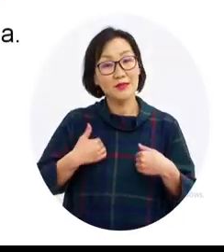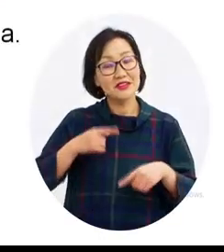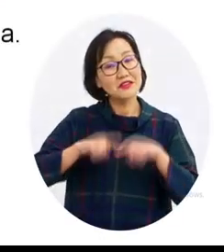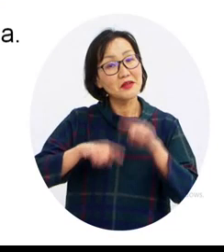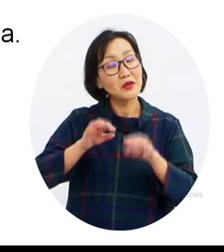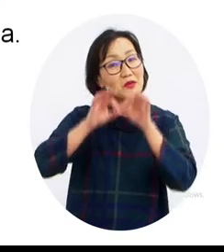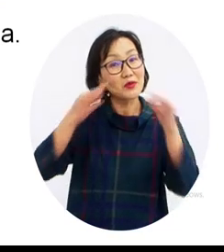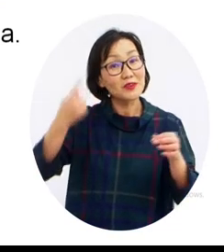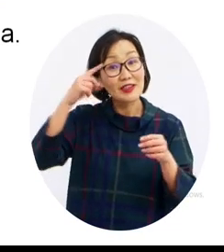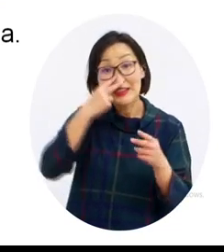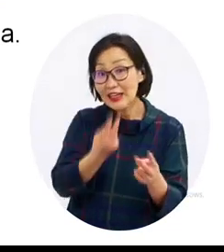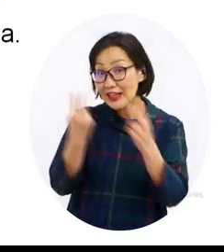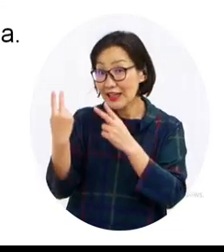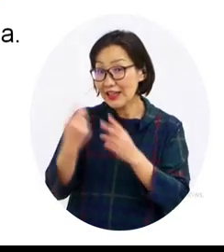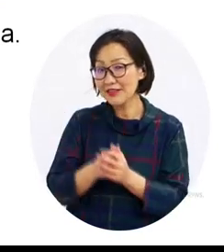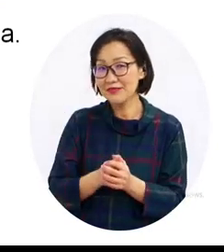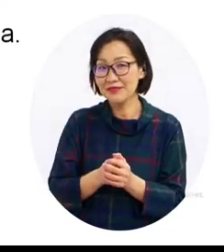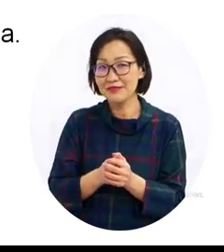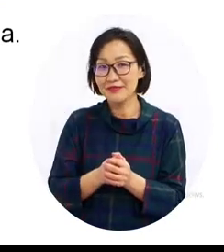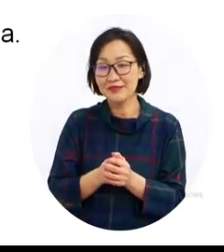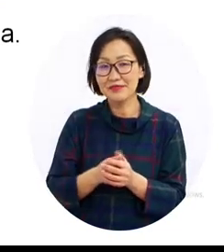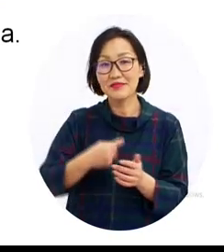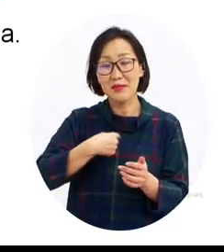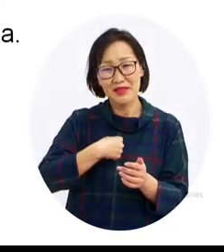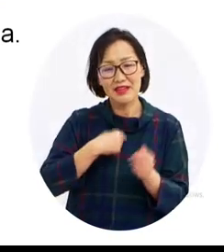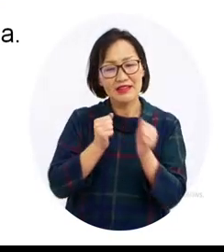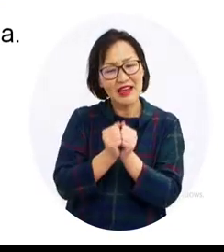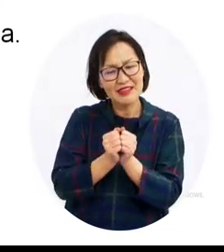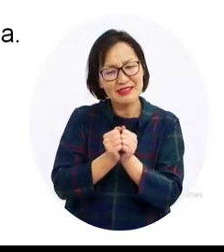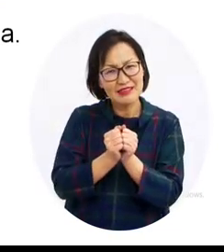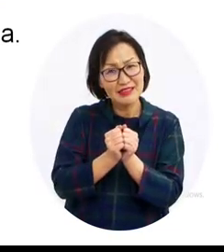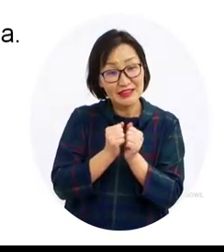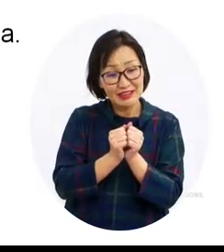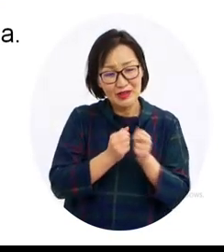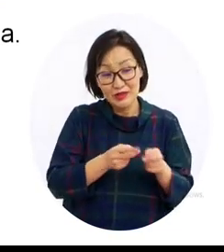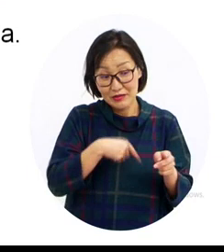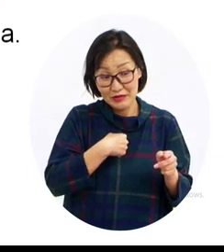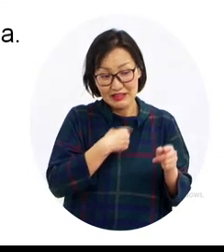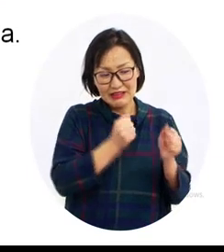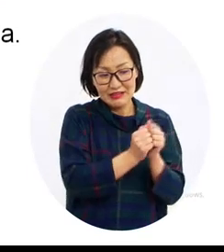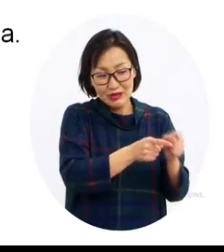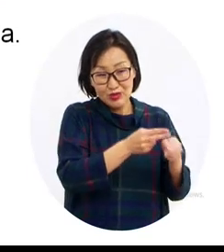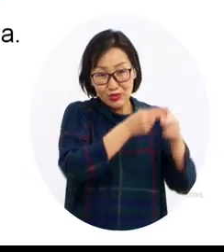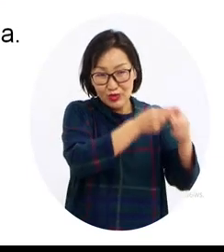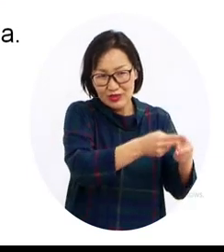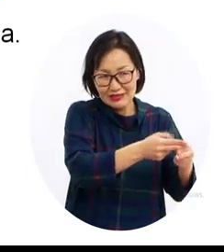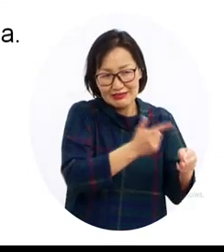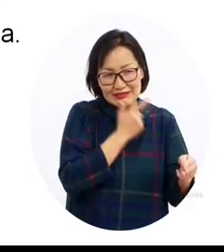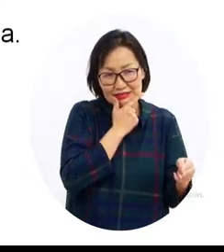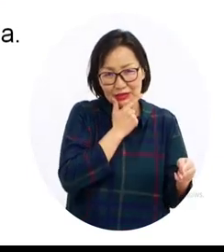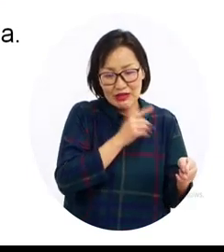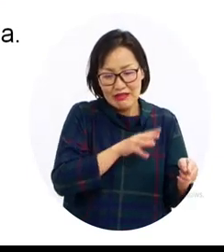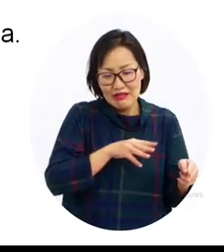За багш нь ямар өгүүлбэр цохоосон бэ? Би найздаа тусалж чадаагүй дээ гол